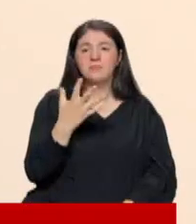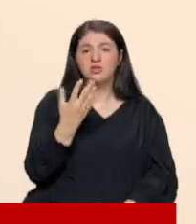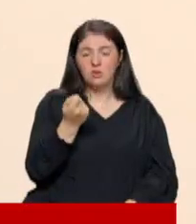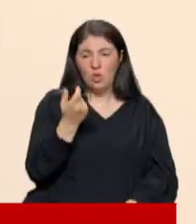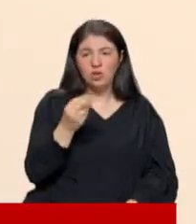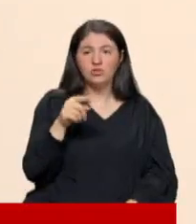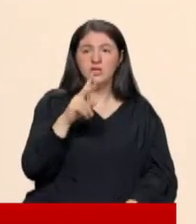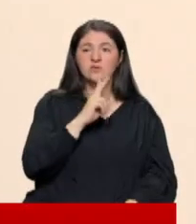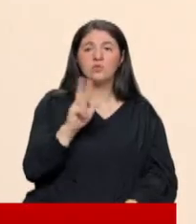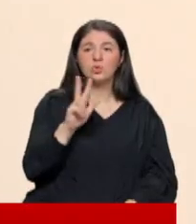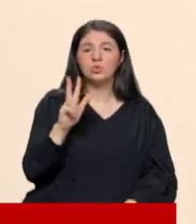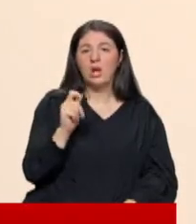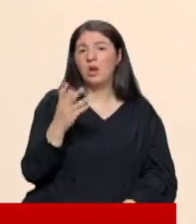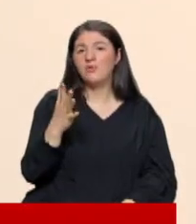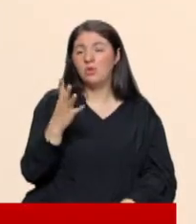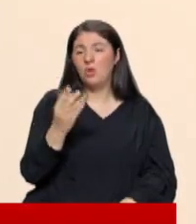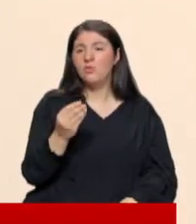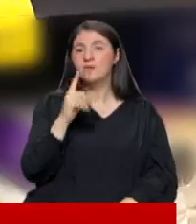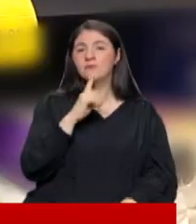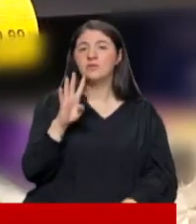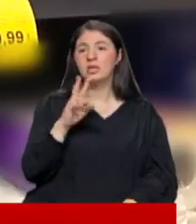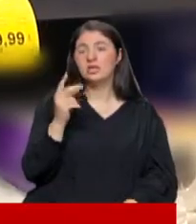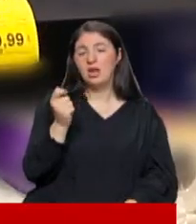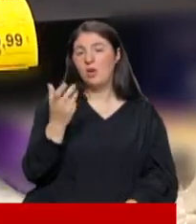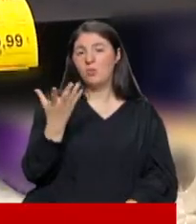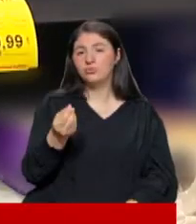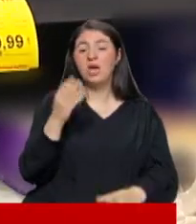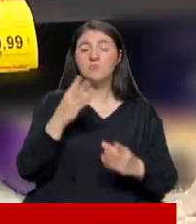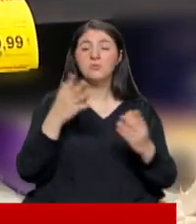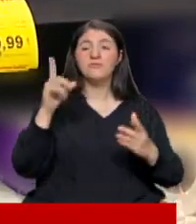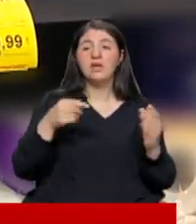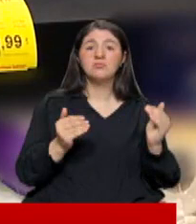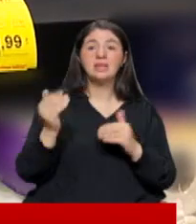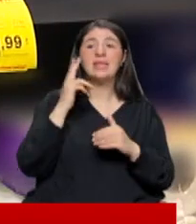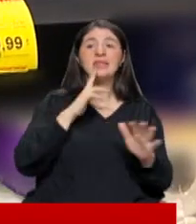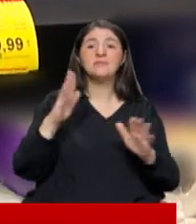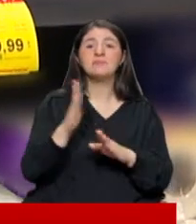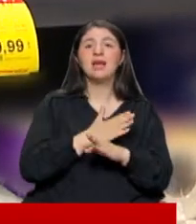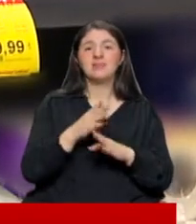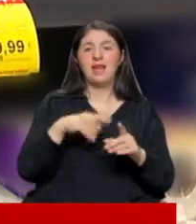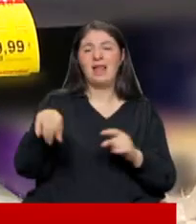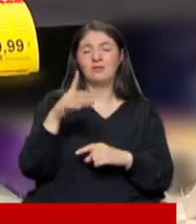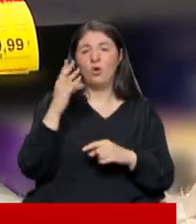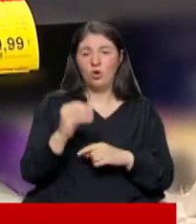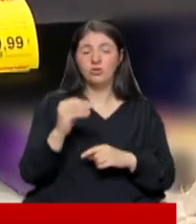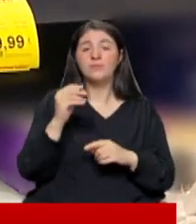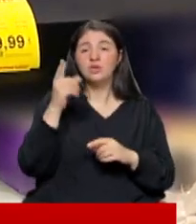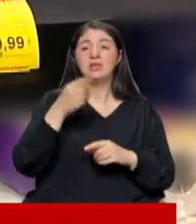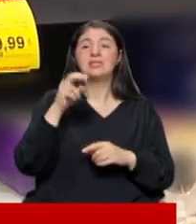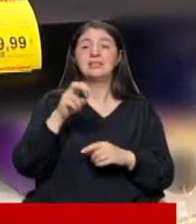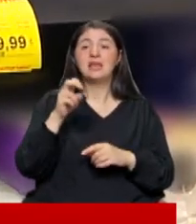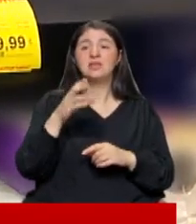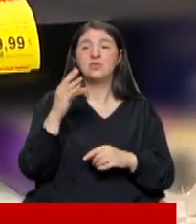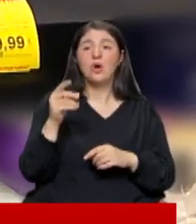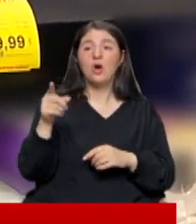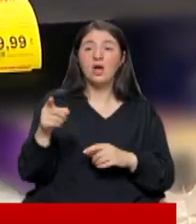lira olanlar şu anda 230'larda 240'lara kadar çıkıyor en büyük vergi artışı temizlik ve hijyen ürünlerinde yaşandı %8 olan